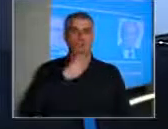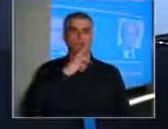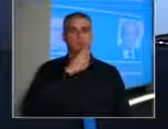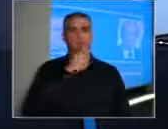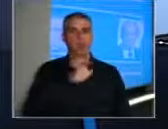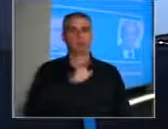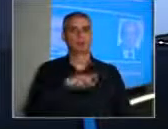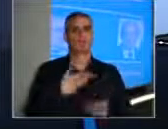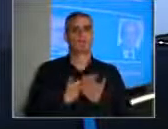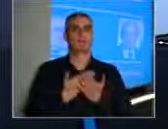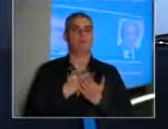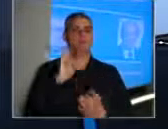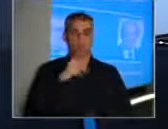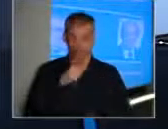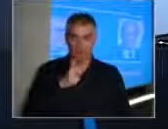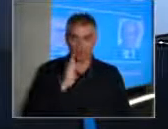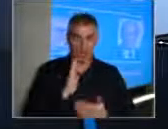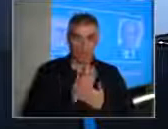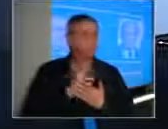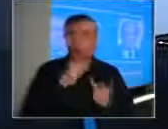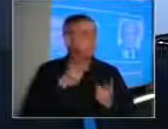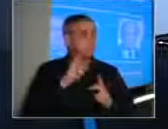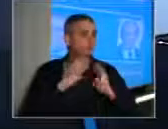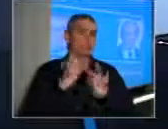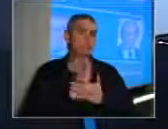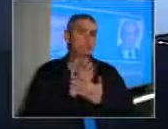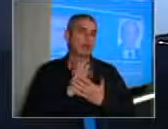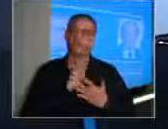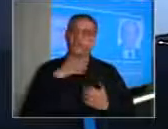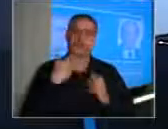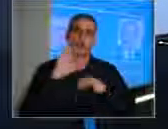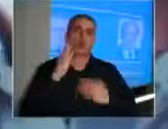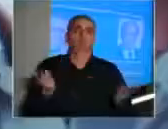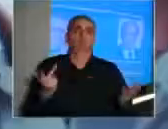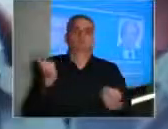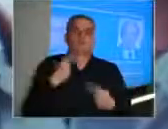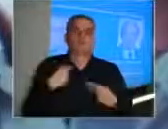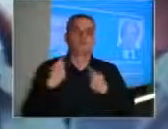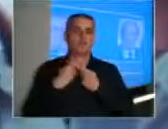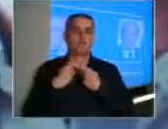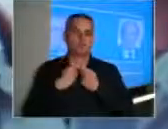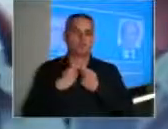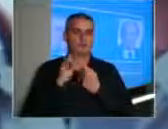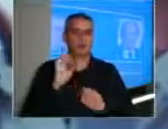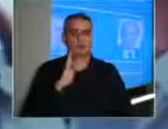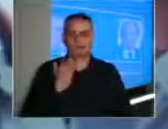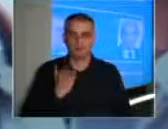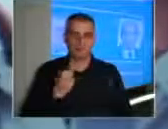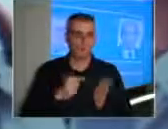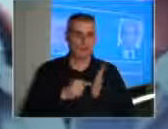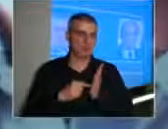אתם ממליצים על נתניהו? זה החלטה... אם זה מה שהציבור יחליט ולא יהיה את הרוב, אנחנו בוודאי שותפים של נתניהו,